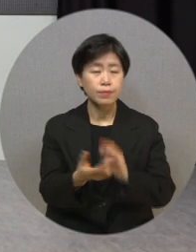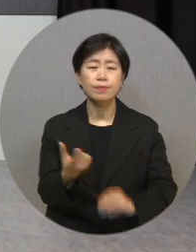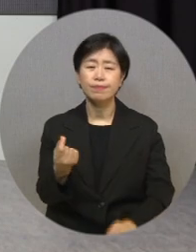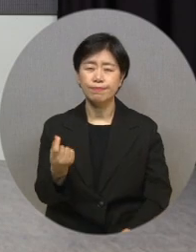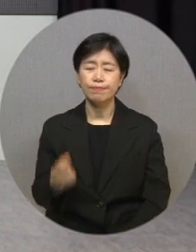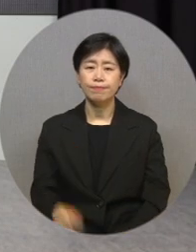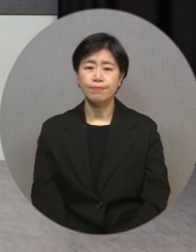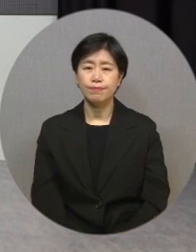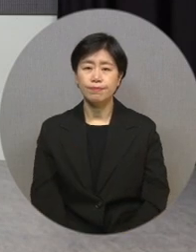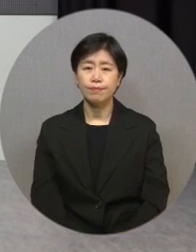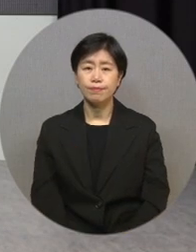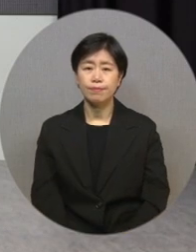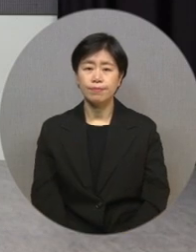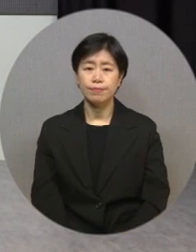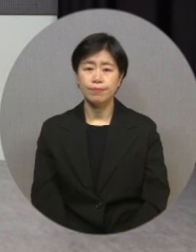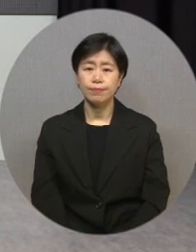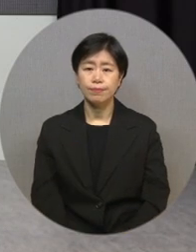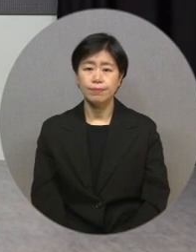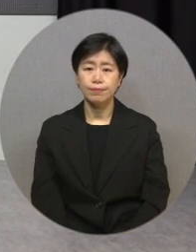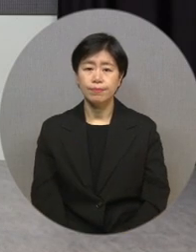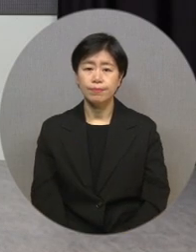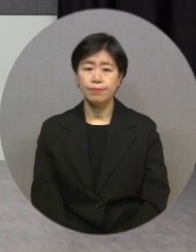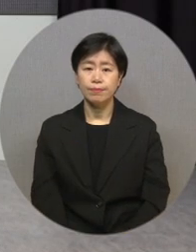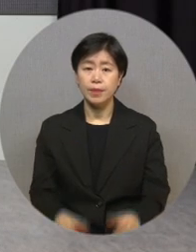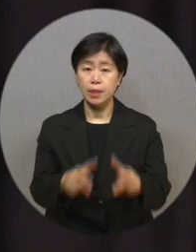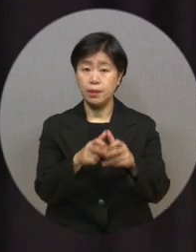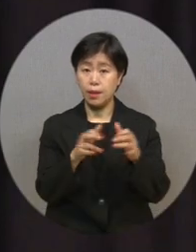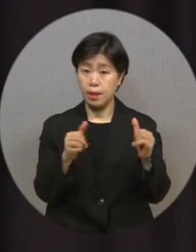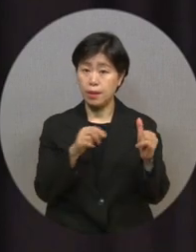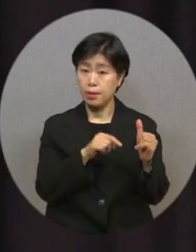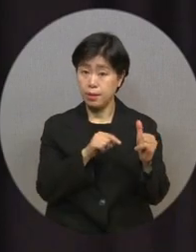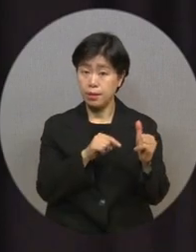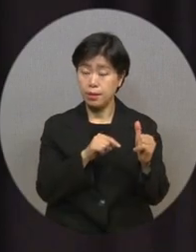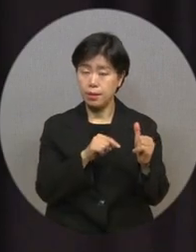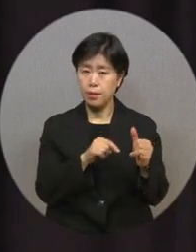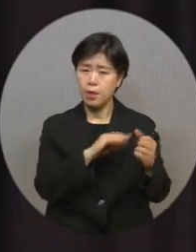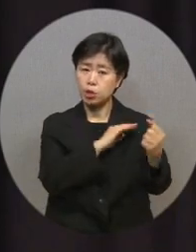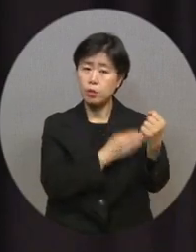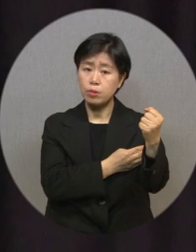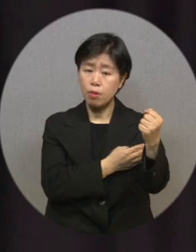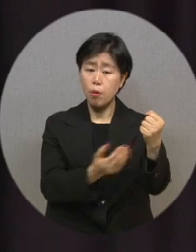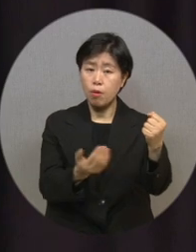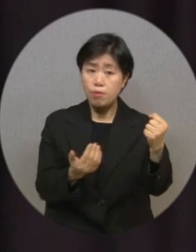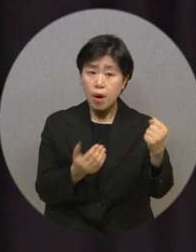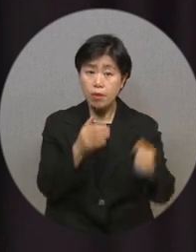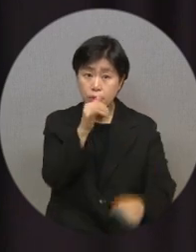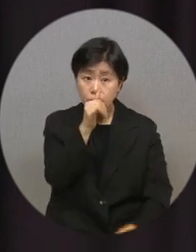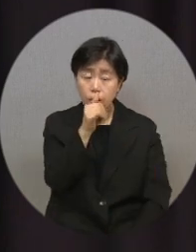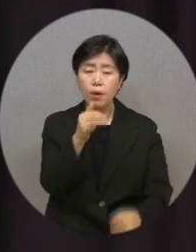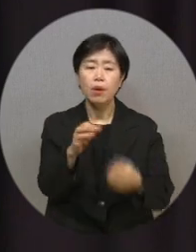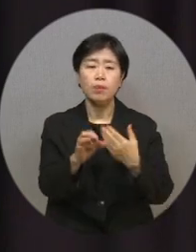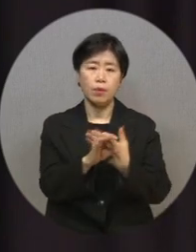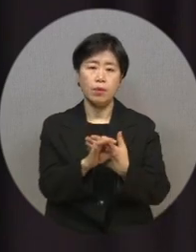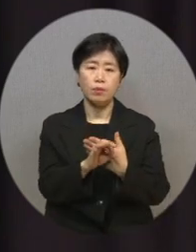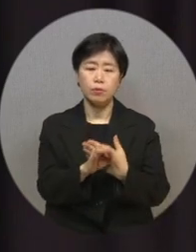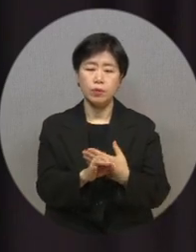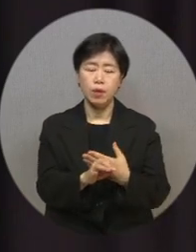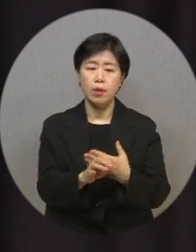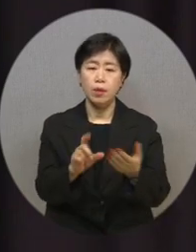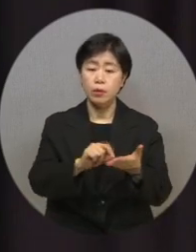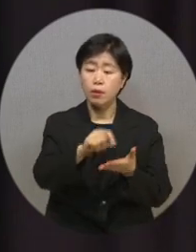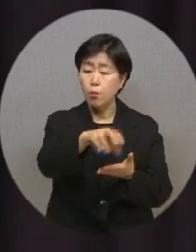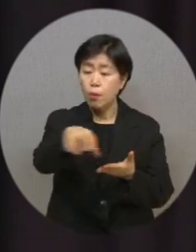그러니까 어 저희가 이제 능력이 기존에 갖고 계신 분들은 아까 23개의 지사를 통해서 직접적으로 본인이 상담도